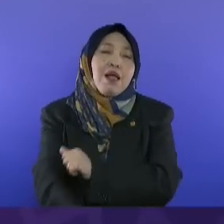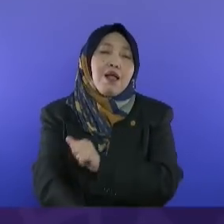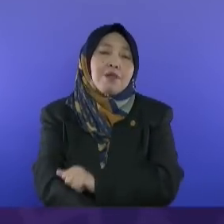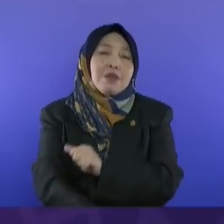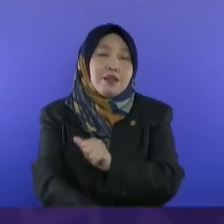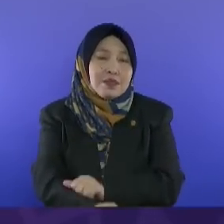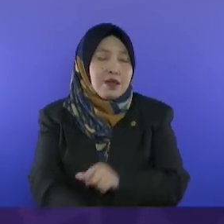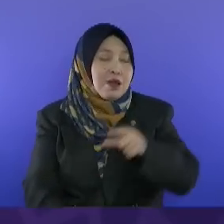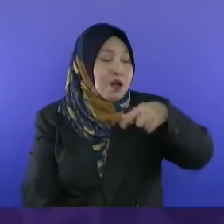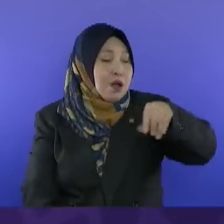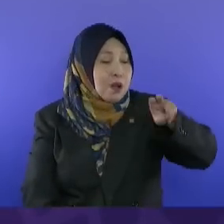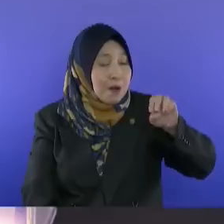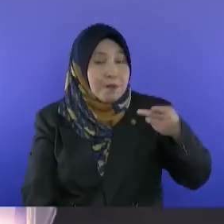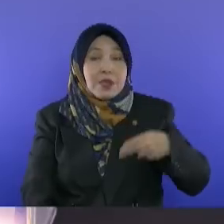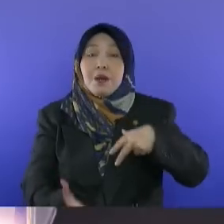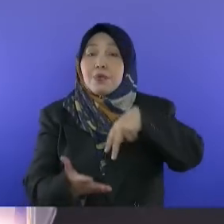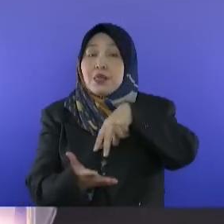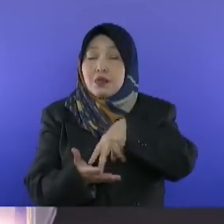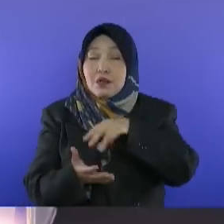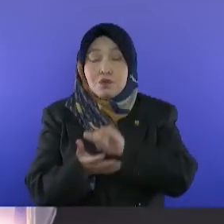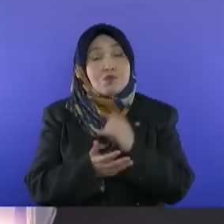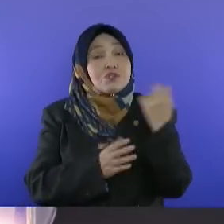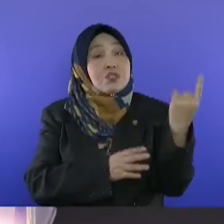itu berdiri jadi